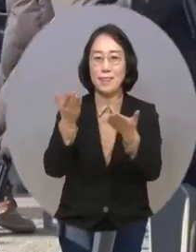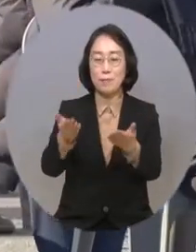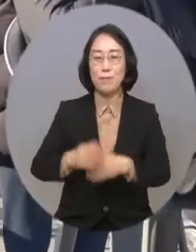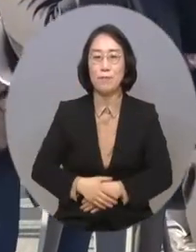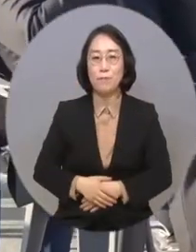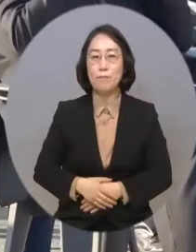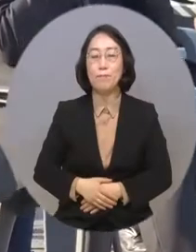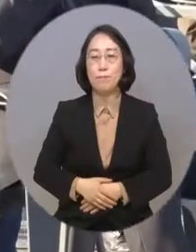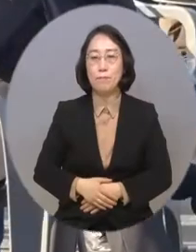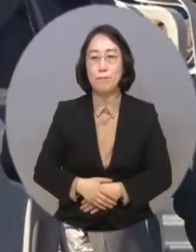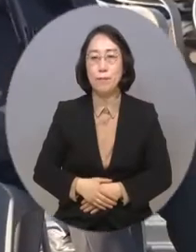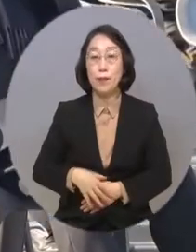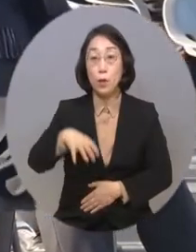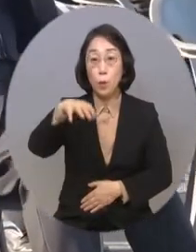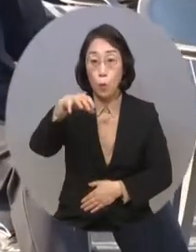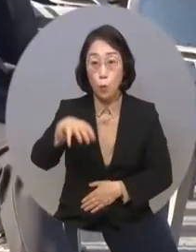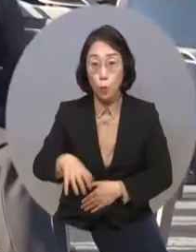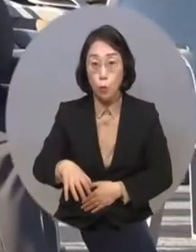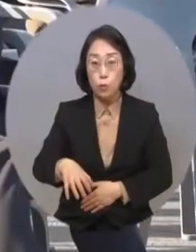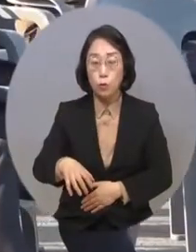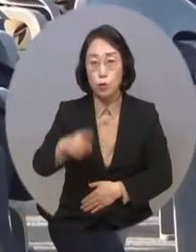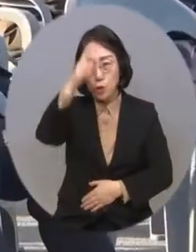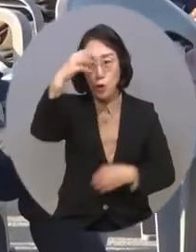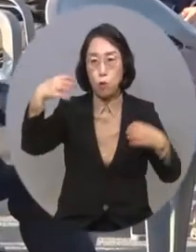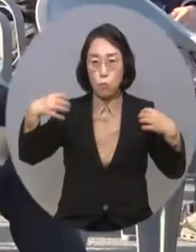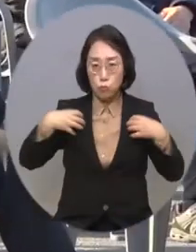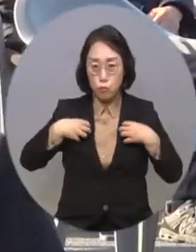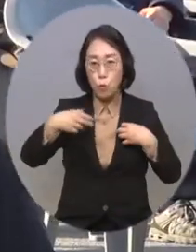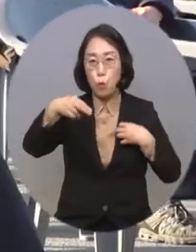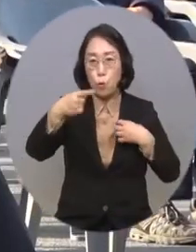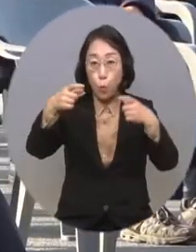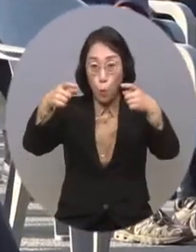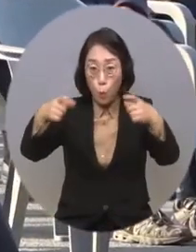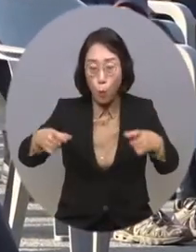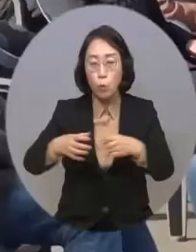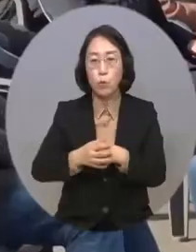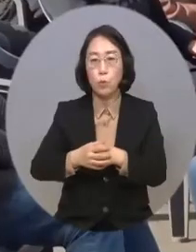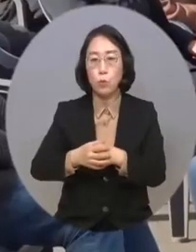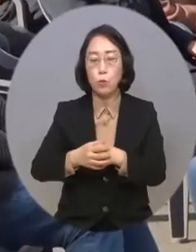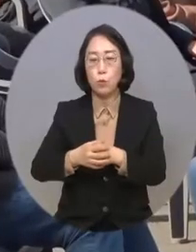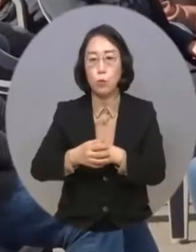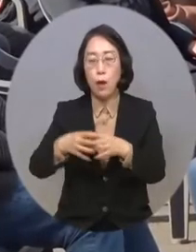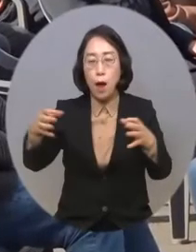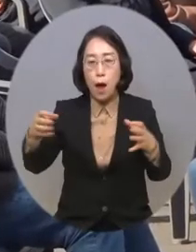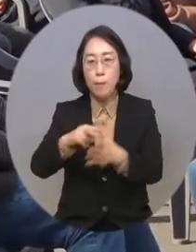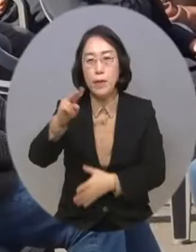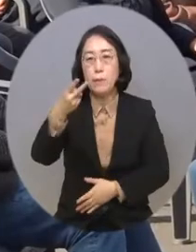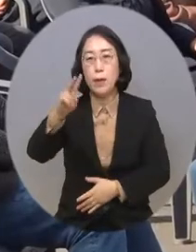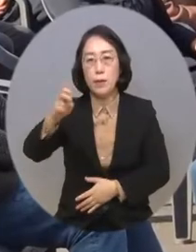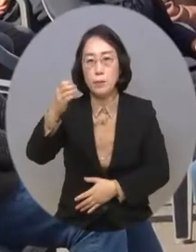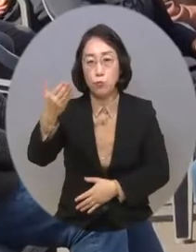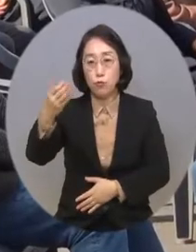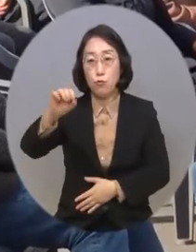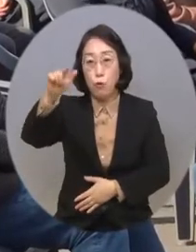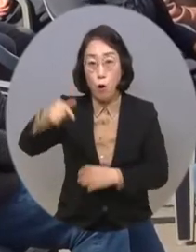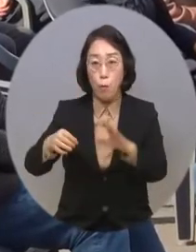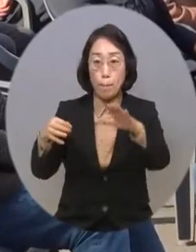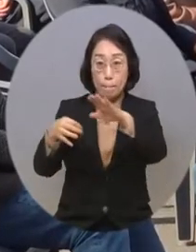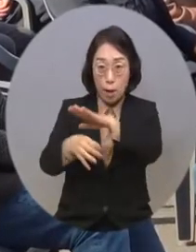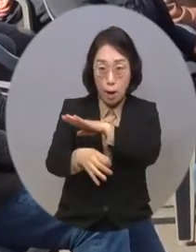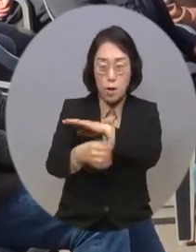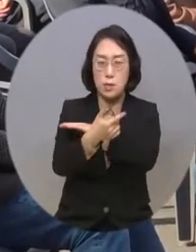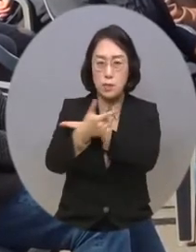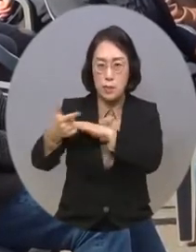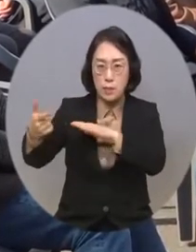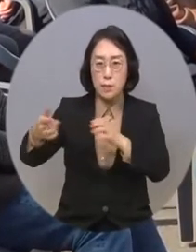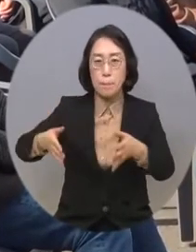복합 커뮤니티 센터는 국비, 도비, 군비 229억 8천만 원이 투입되는 대규모 공간으로